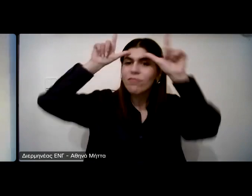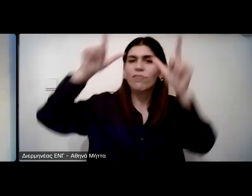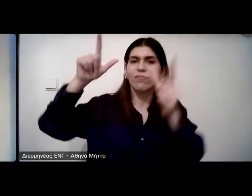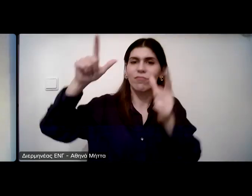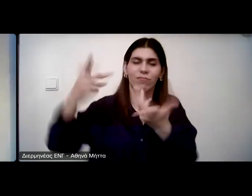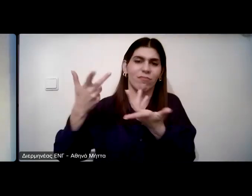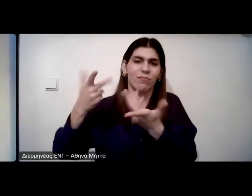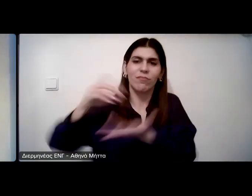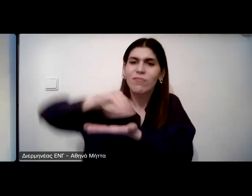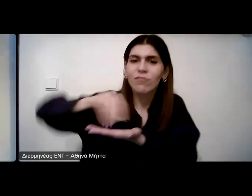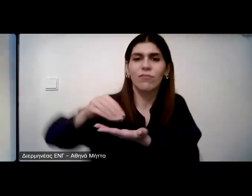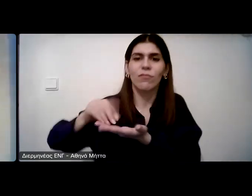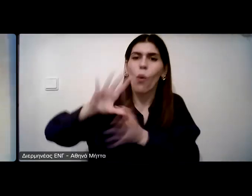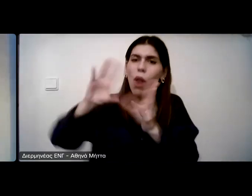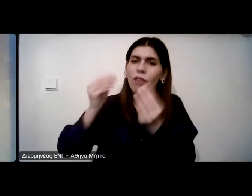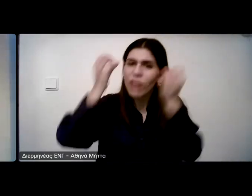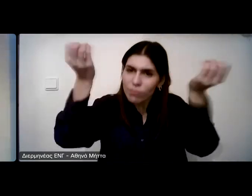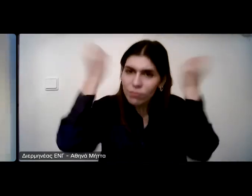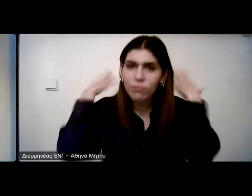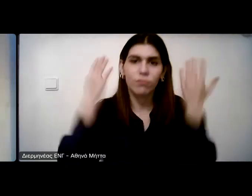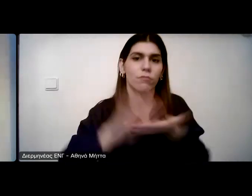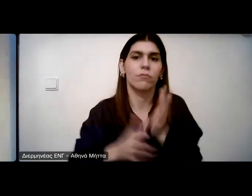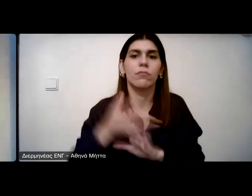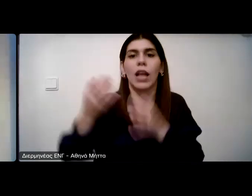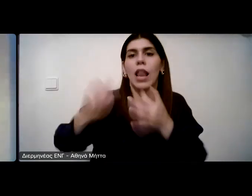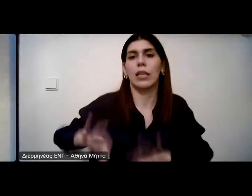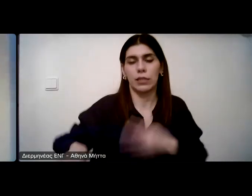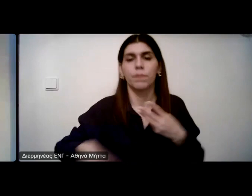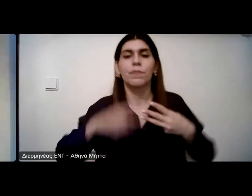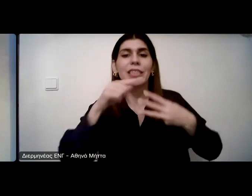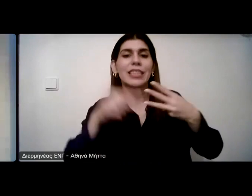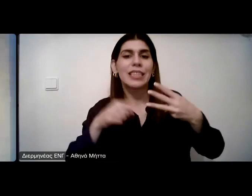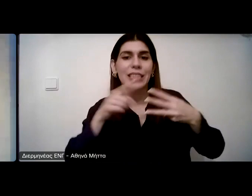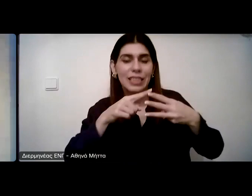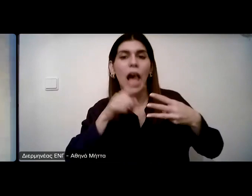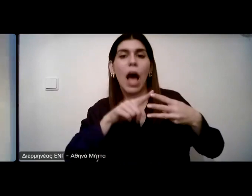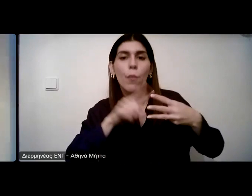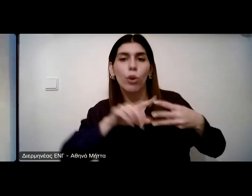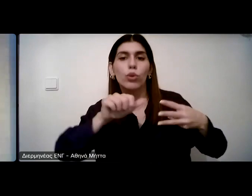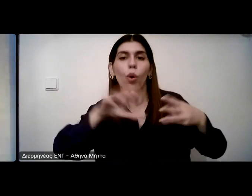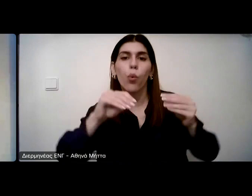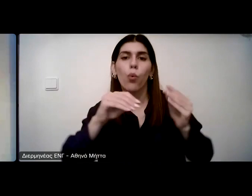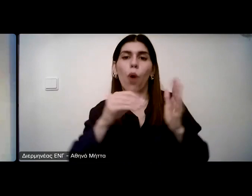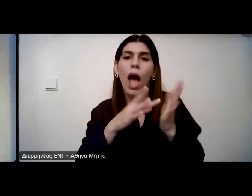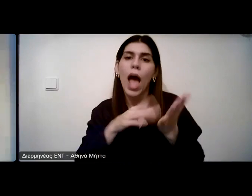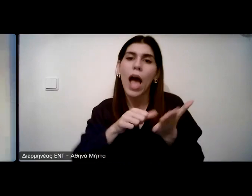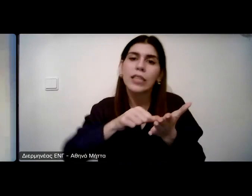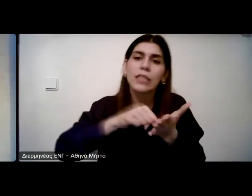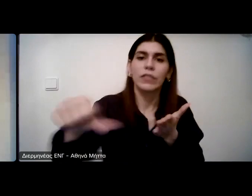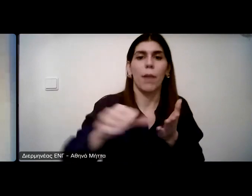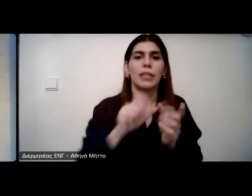αυτές είναι η εξουδετέρωση, η θηλυκοποίηση, ο συνδυασμός και των